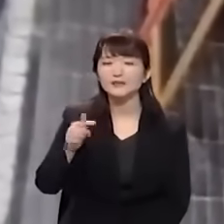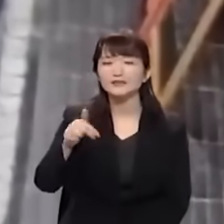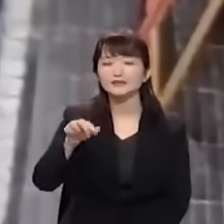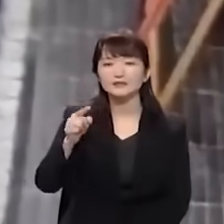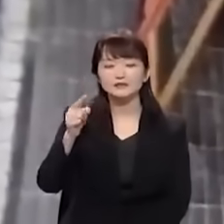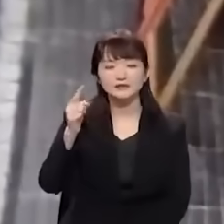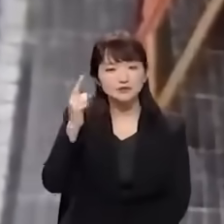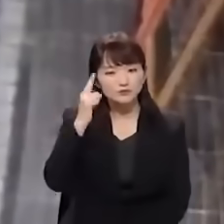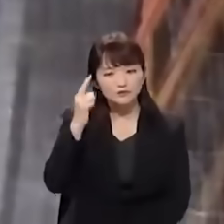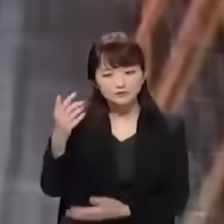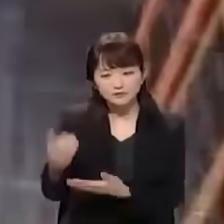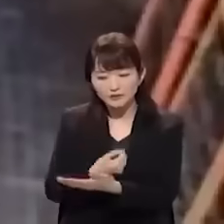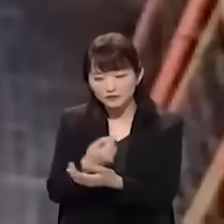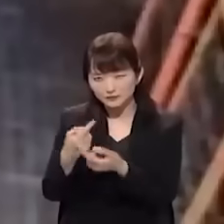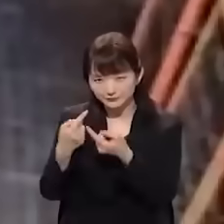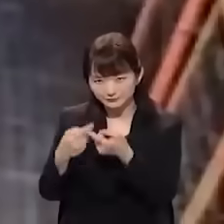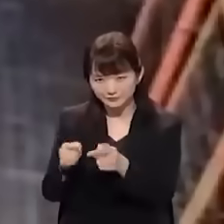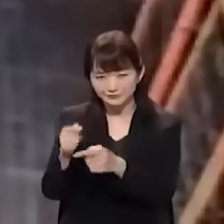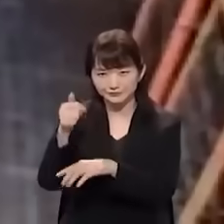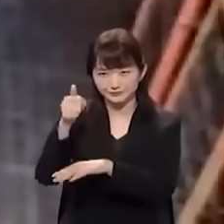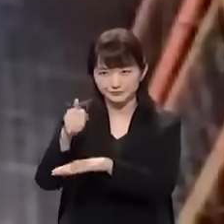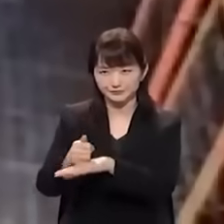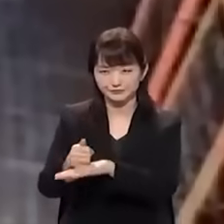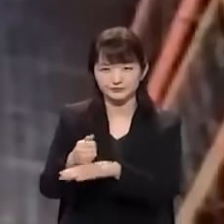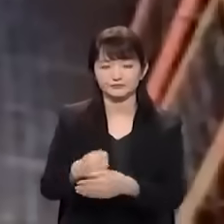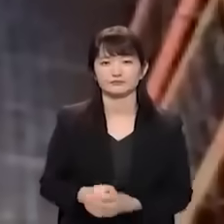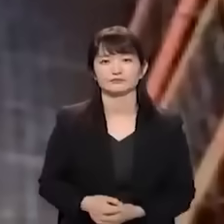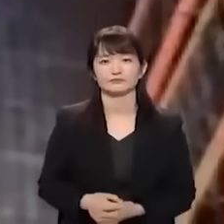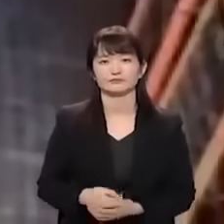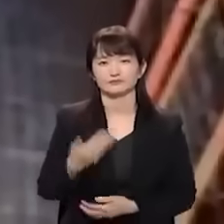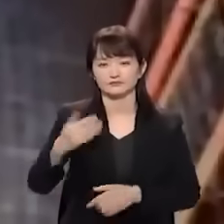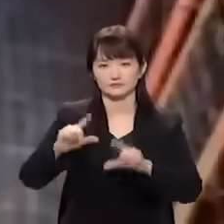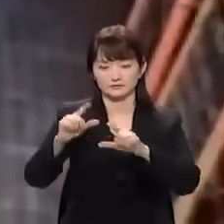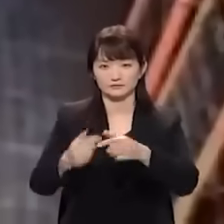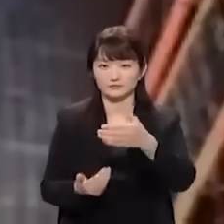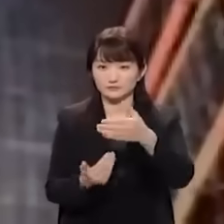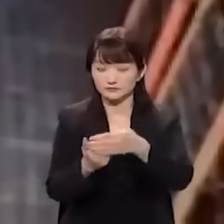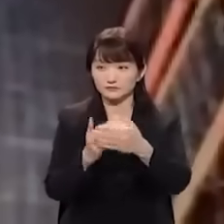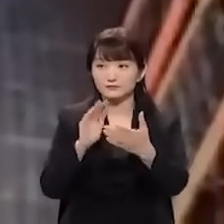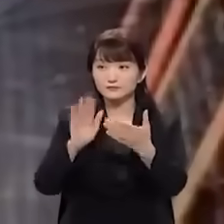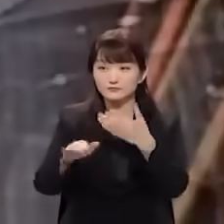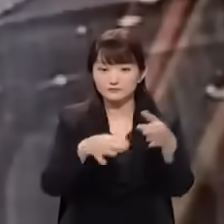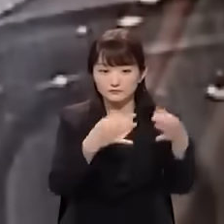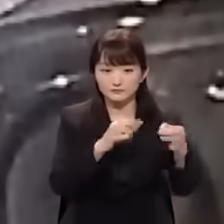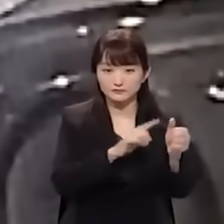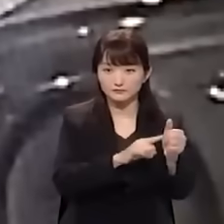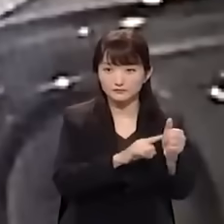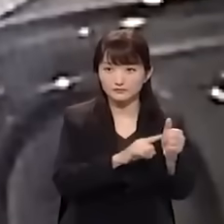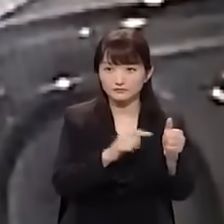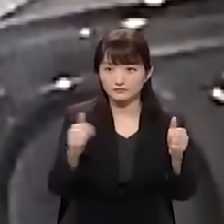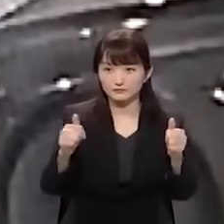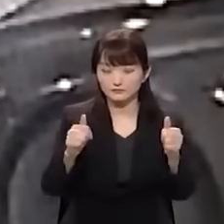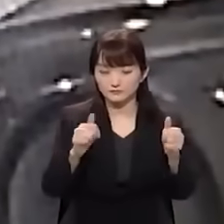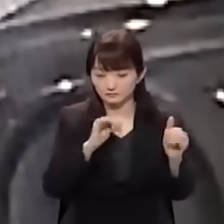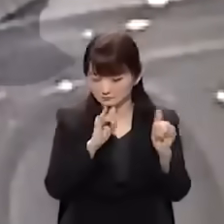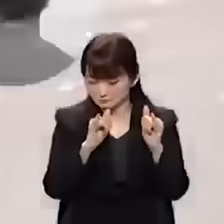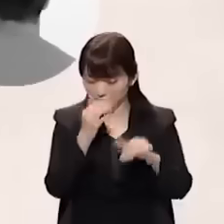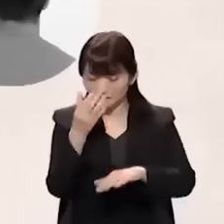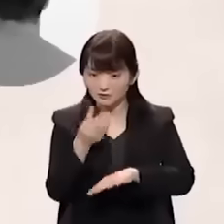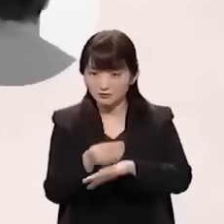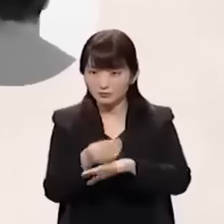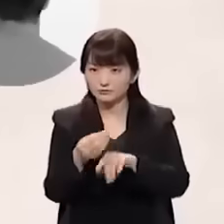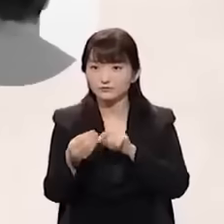전화를 확보를 해서 분석을 해보니까 9일 사고 바로 직후 김호중 씨하고 통화했던 녹취록을 발견했는데 그